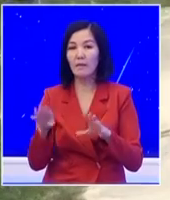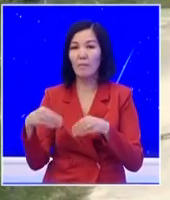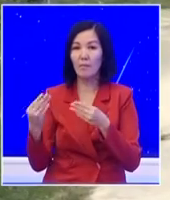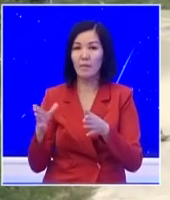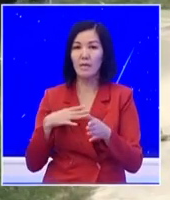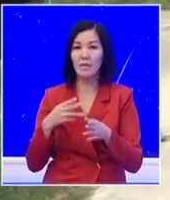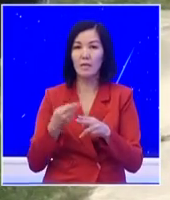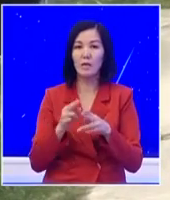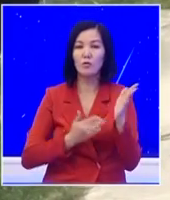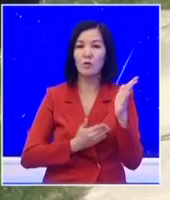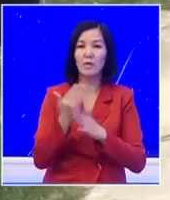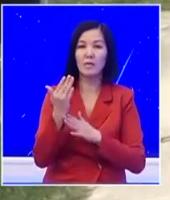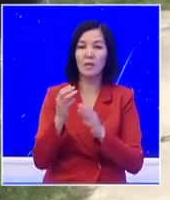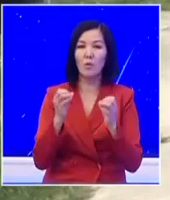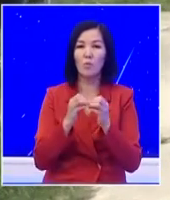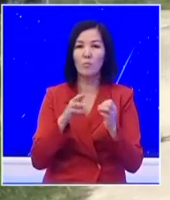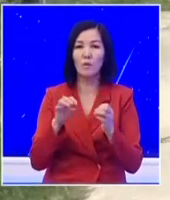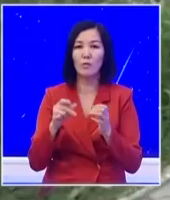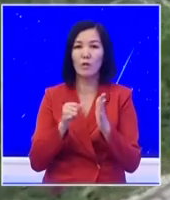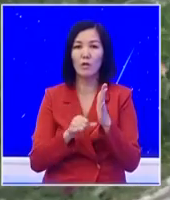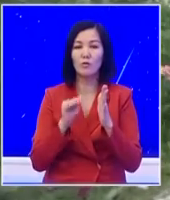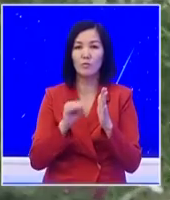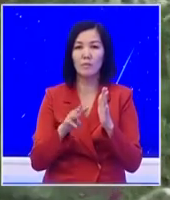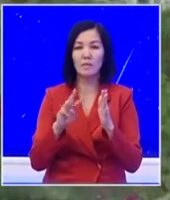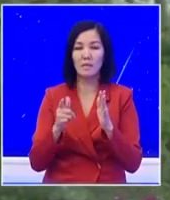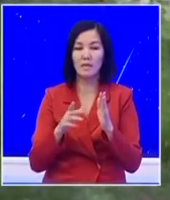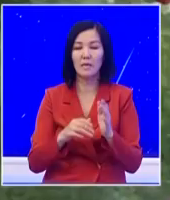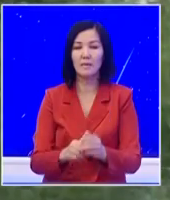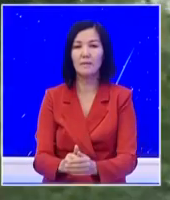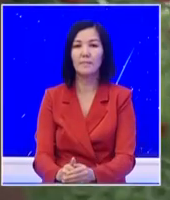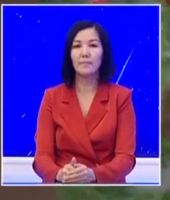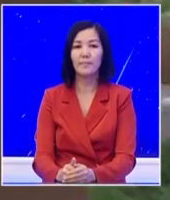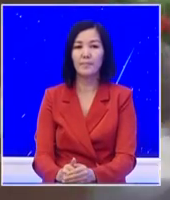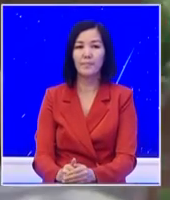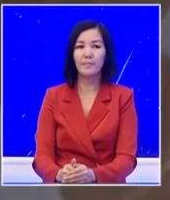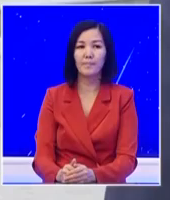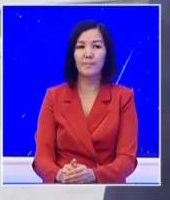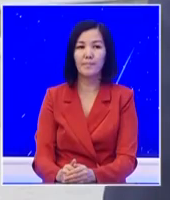адамға беріледі. Ең жоғарғы сыйақы 10 миллион 600 мың теңге.